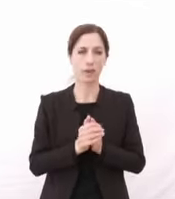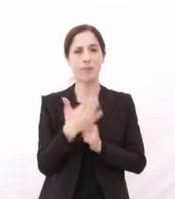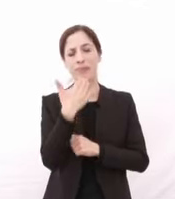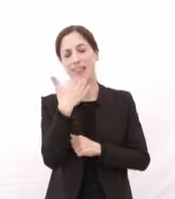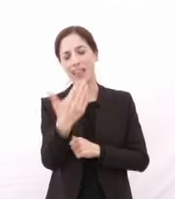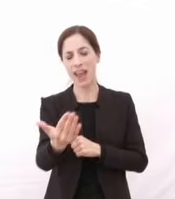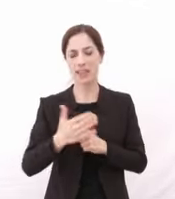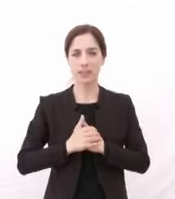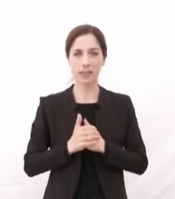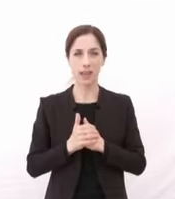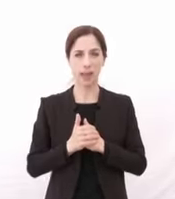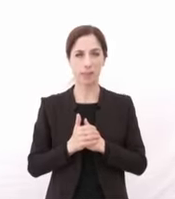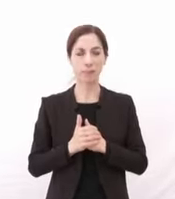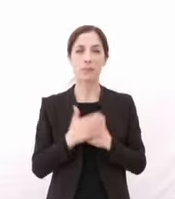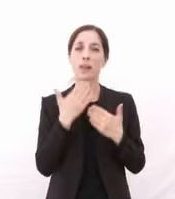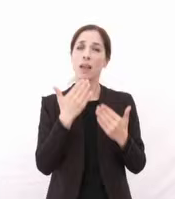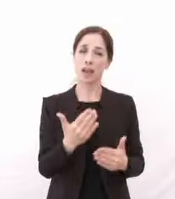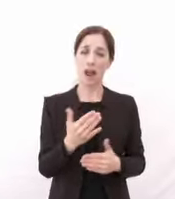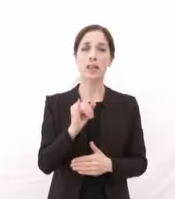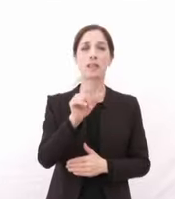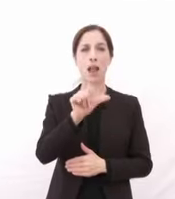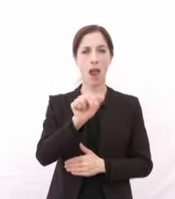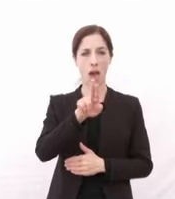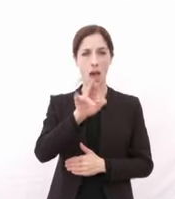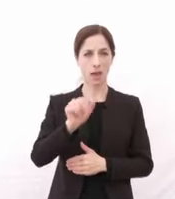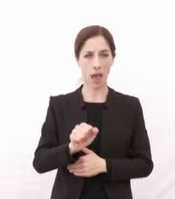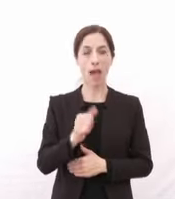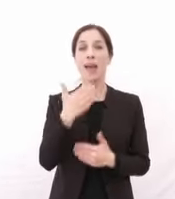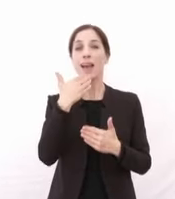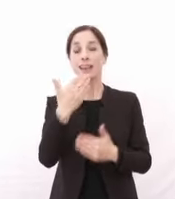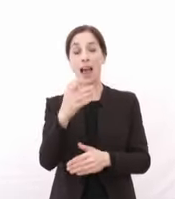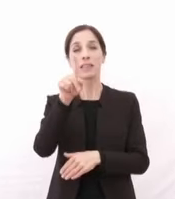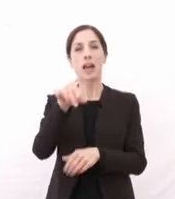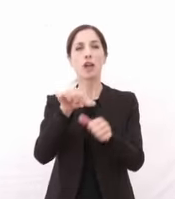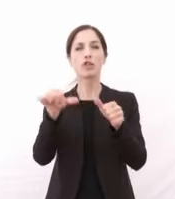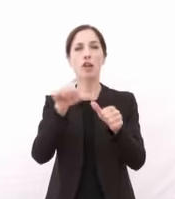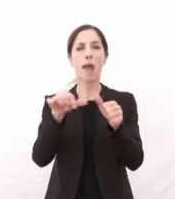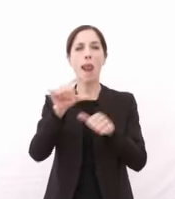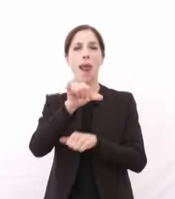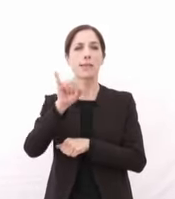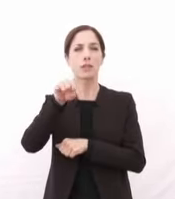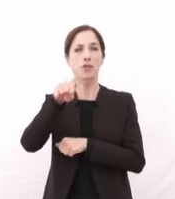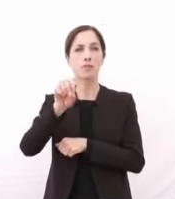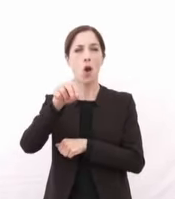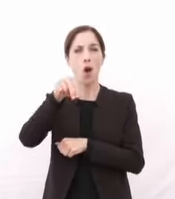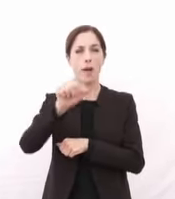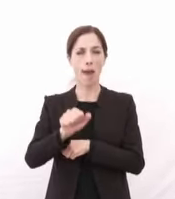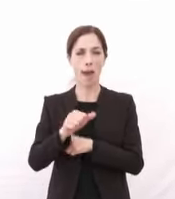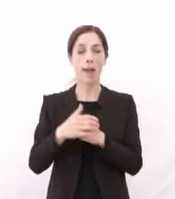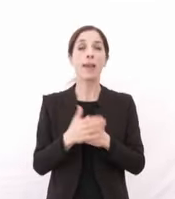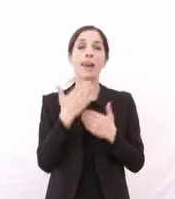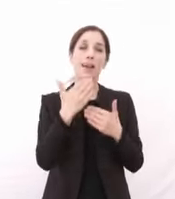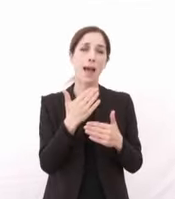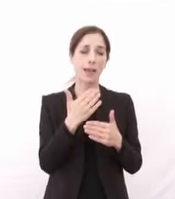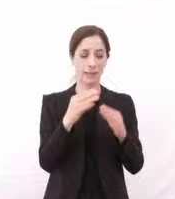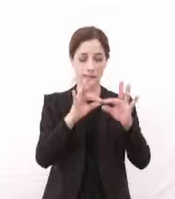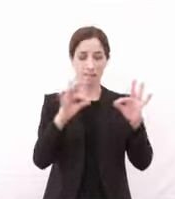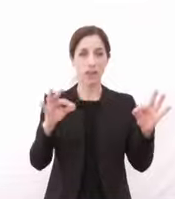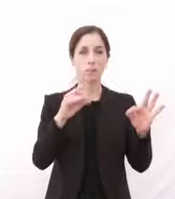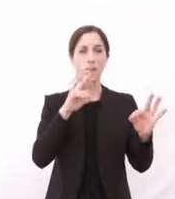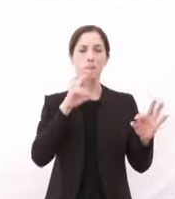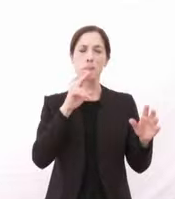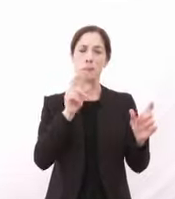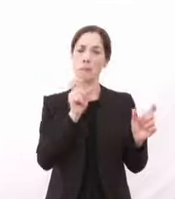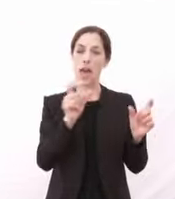Grazie a te Ilaria, grazie anche a tua sorella Simona per queste parole davvero ricche, e in